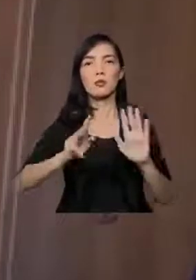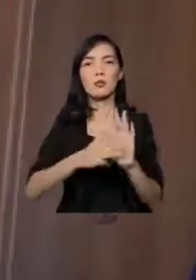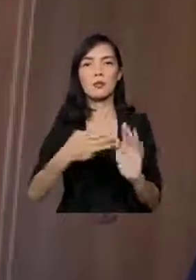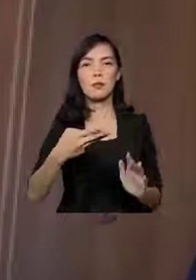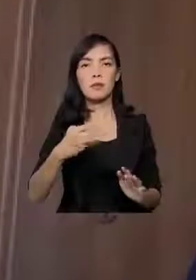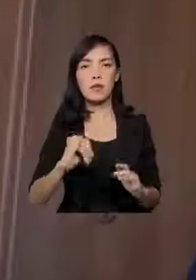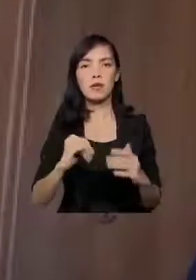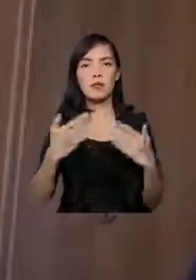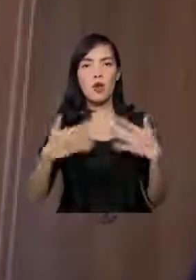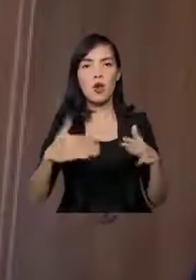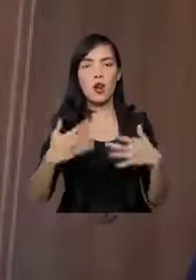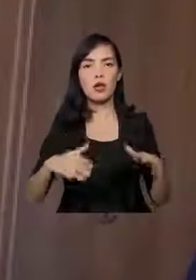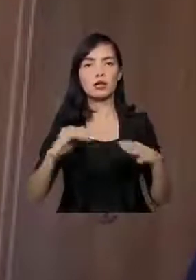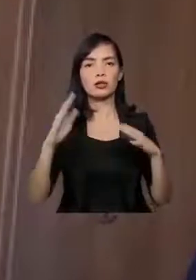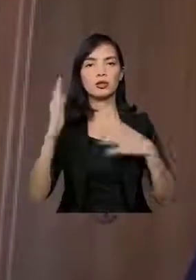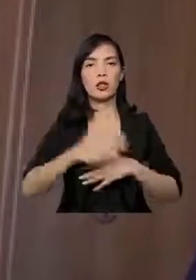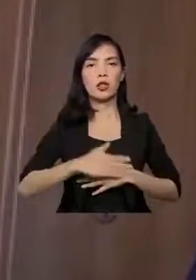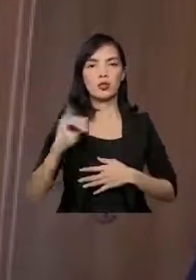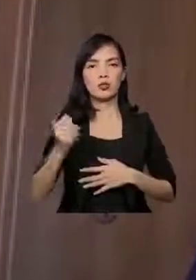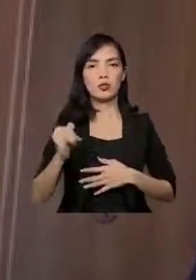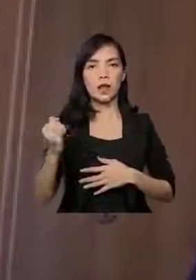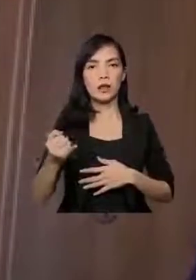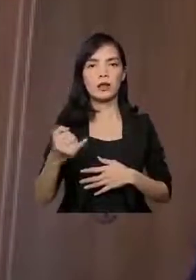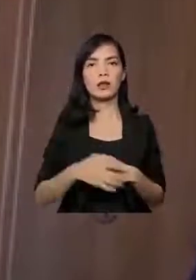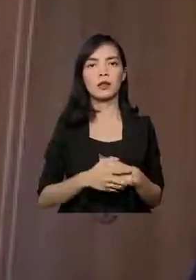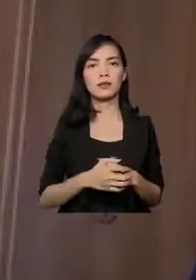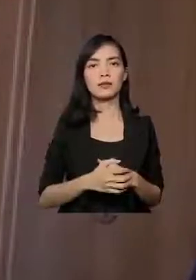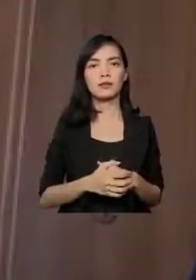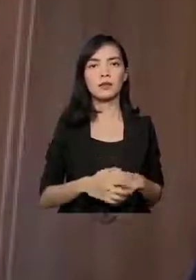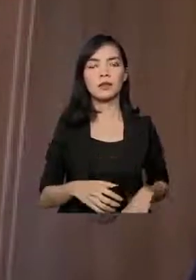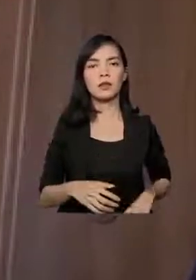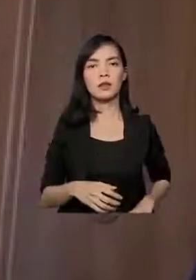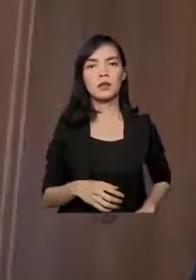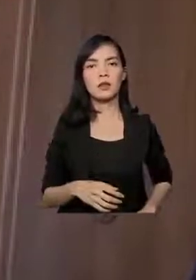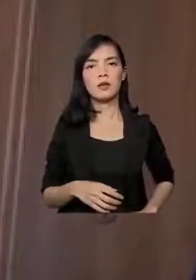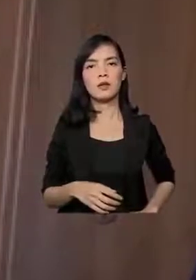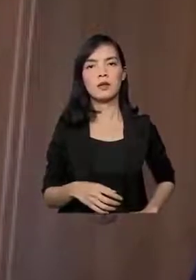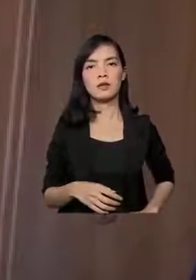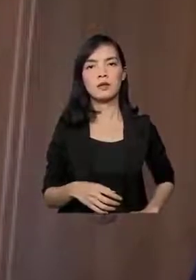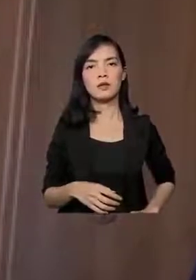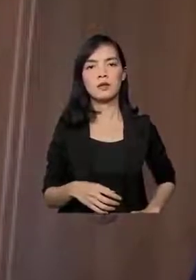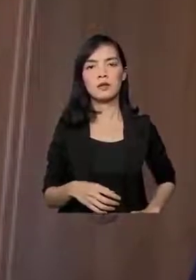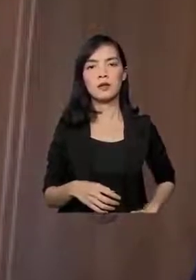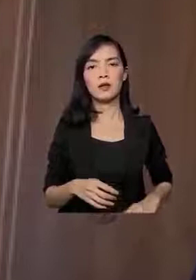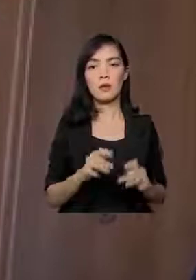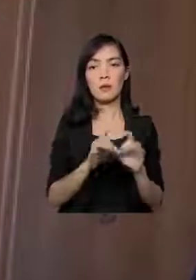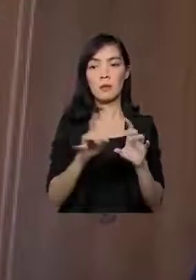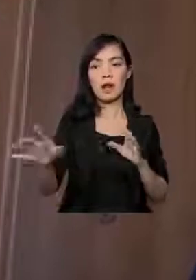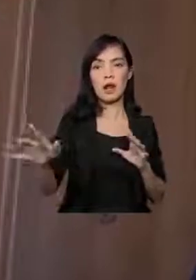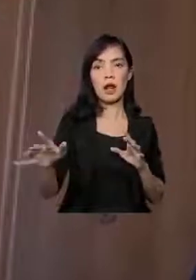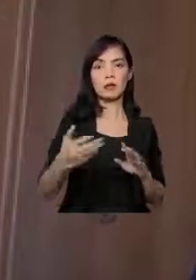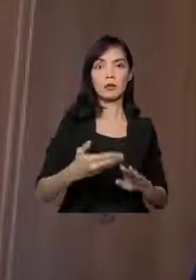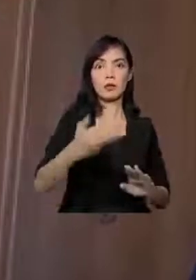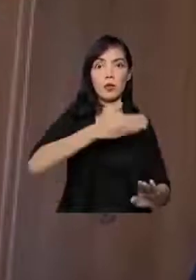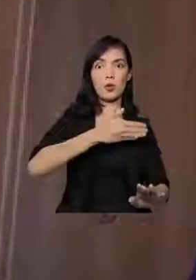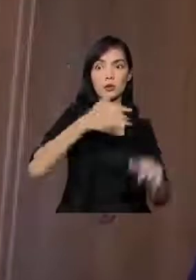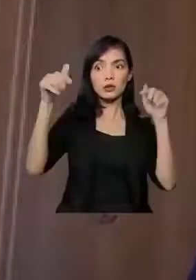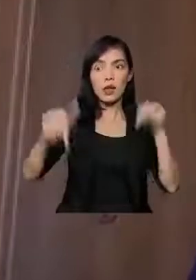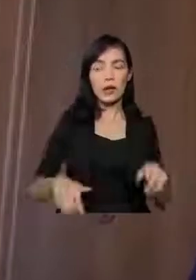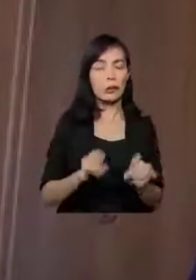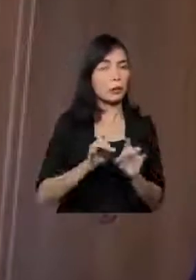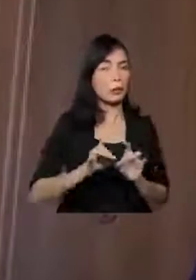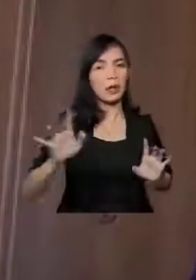30 melaksanakannya memang Totally berbeda dengan pelaksanaan salat Jumat sebelum adanya wabah kofit